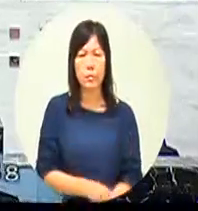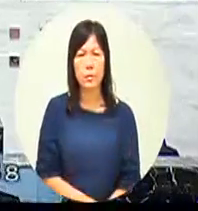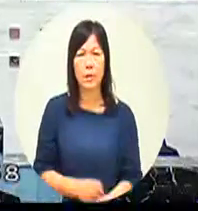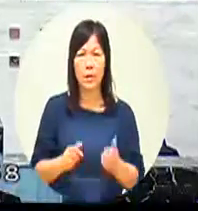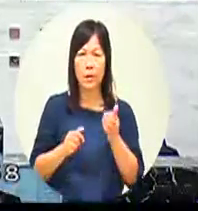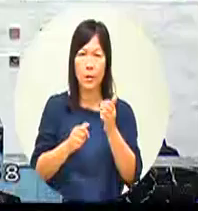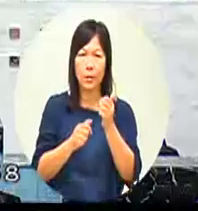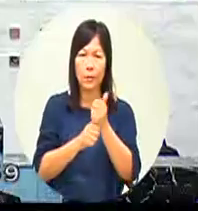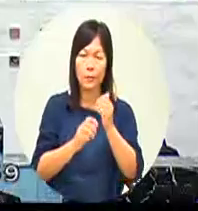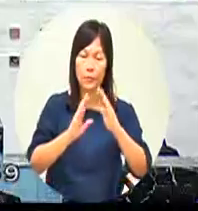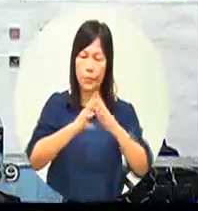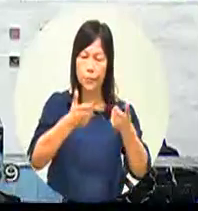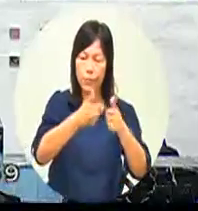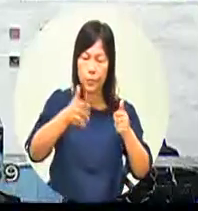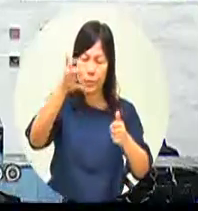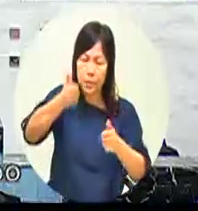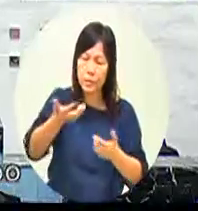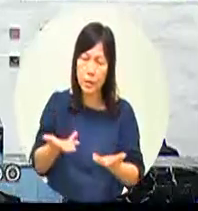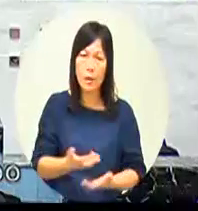长。